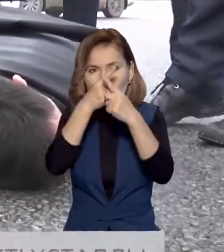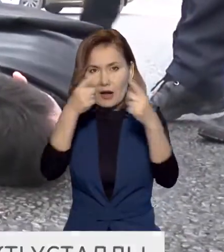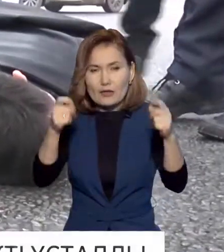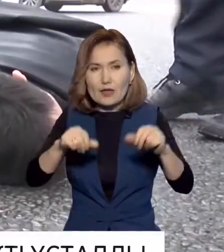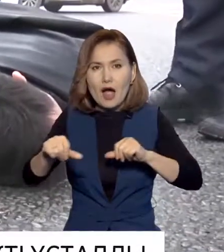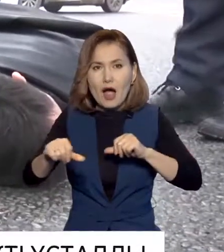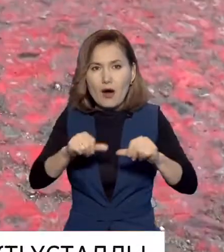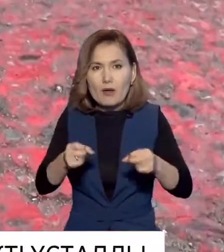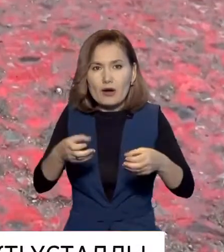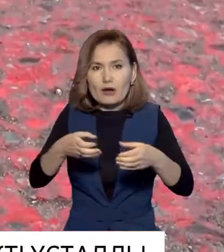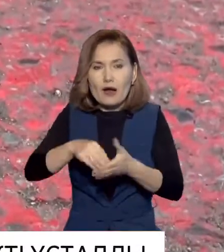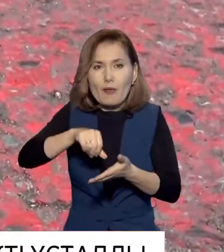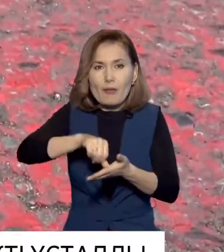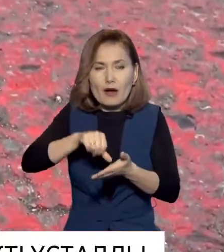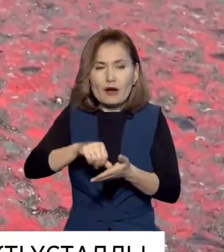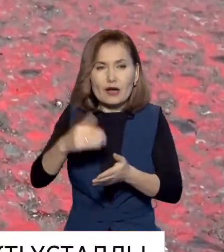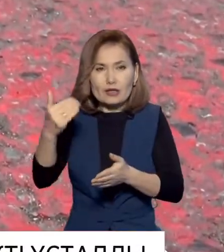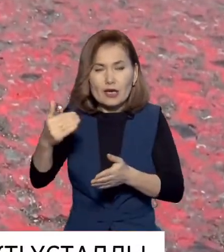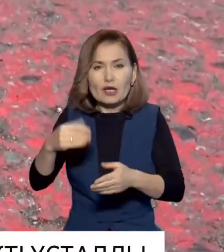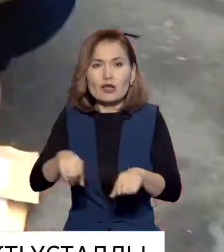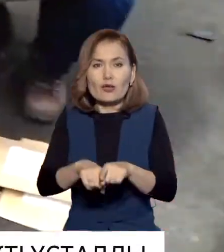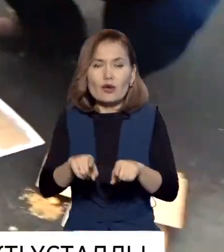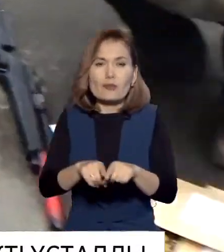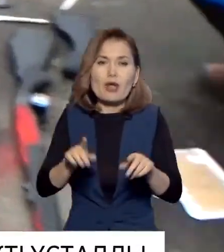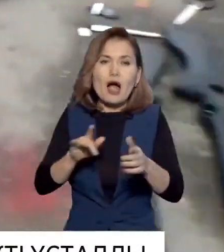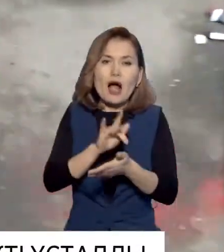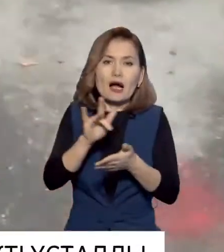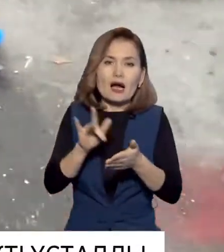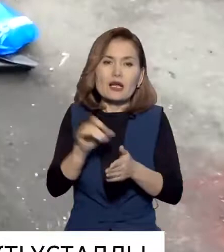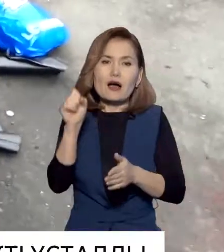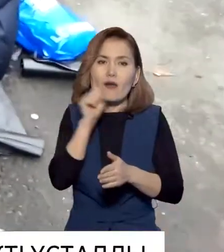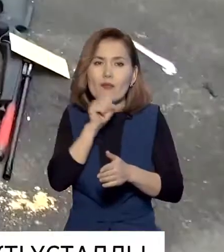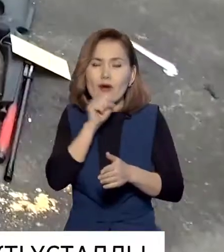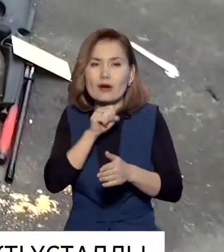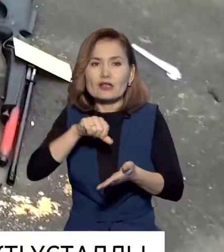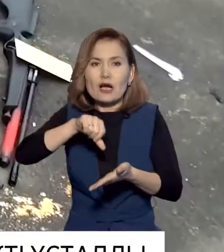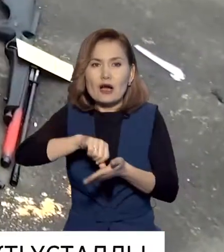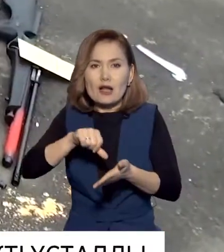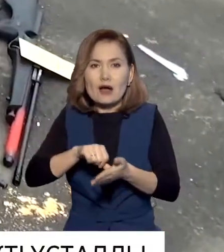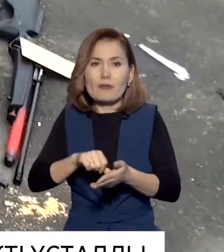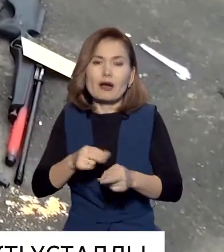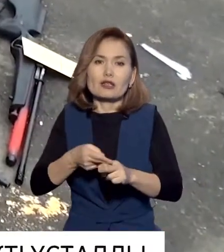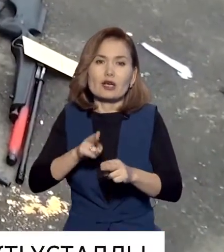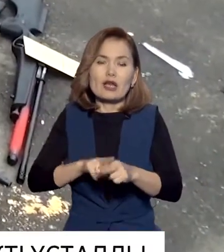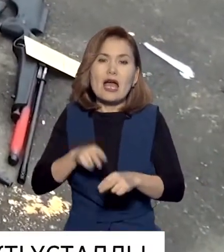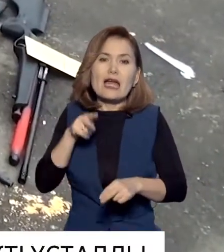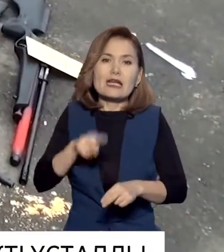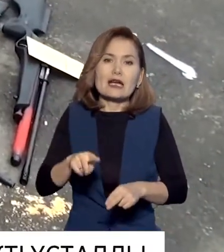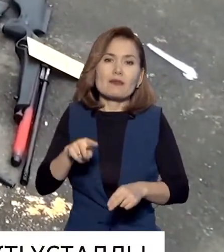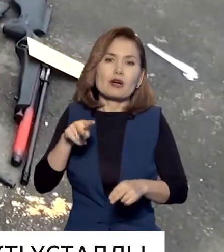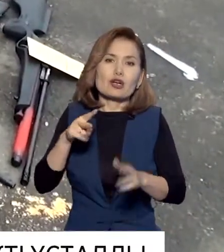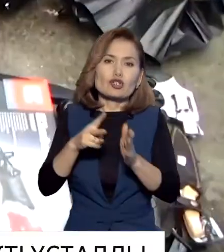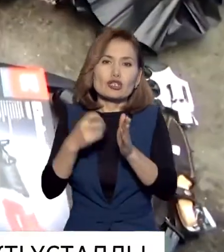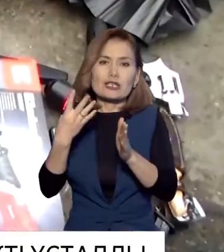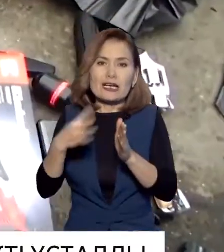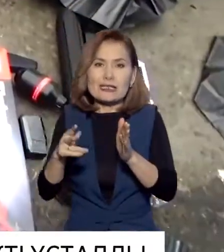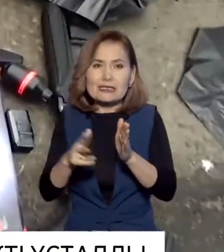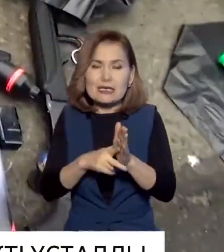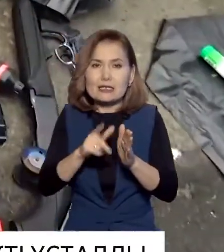операция басталғаннан бері қалада лаңкестік, тонау және басқа да қылмыстар жасады деген күдікпен 2748 адам